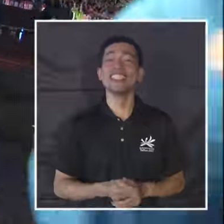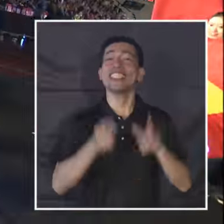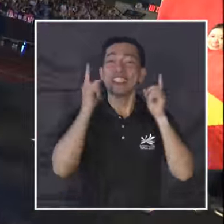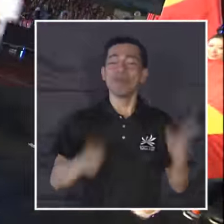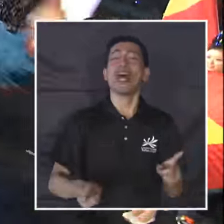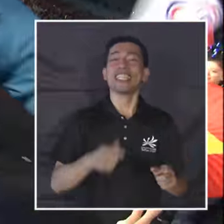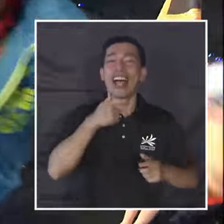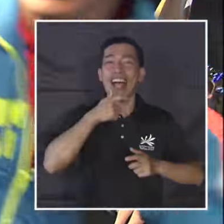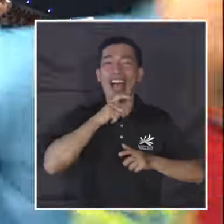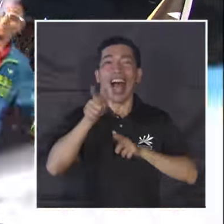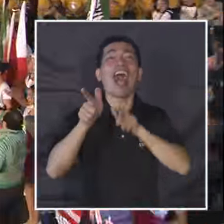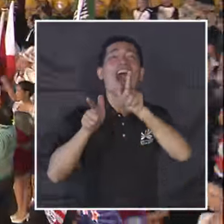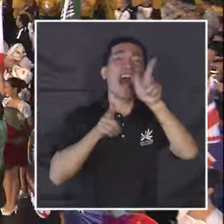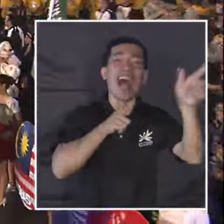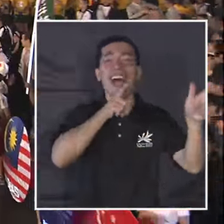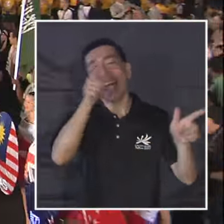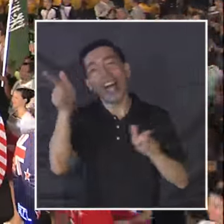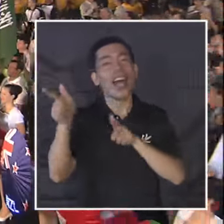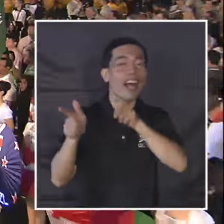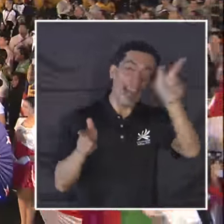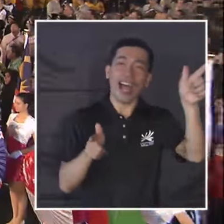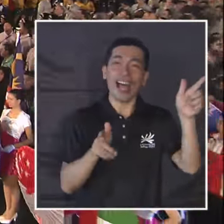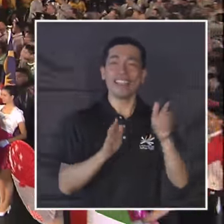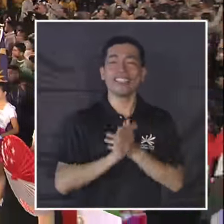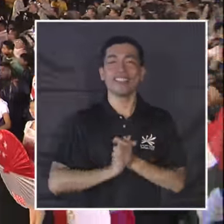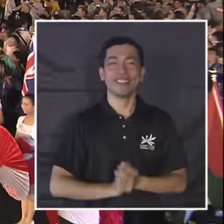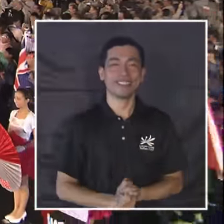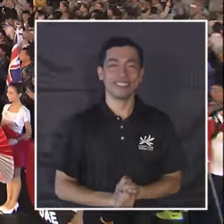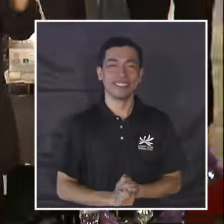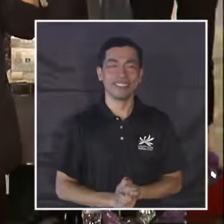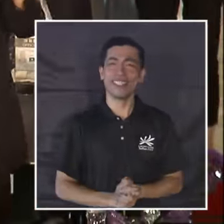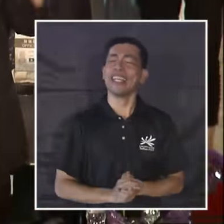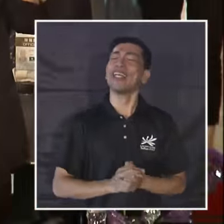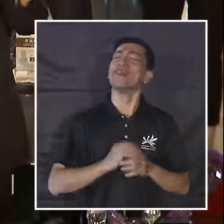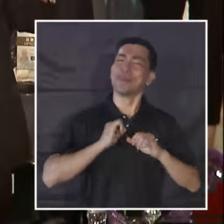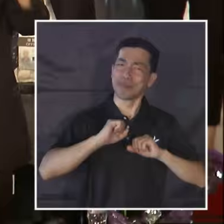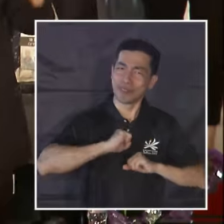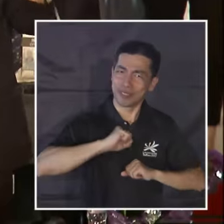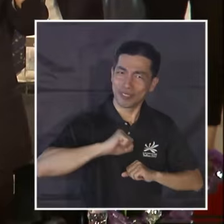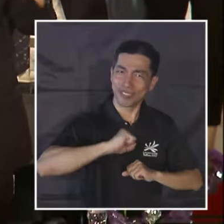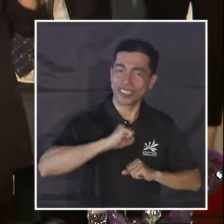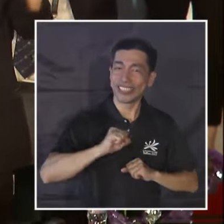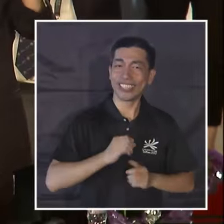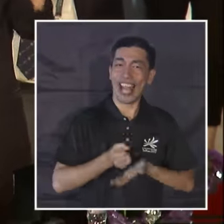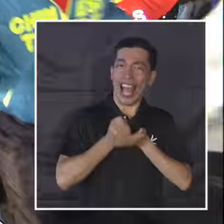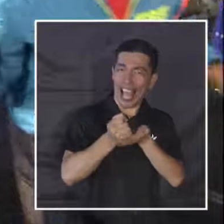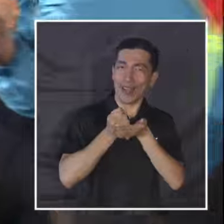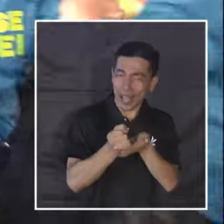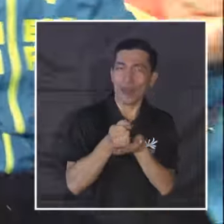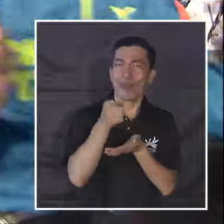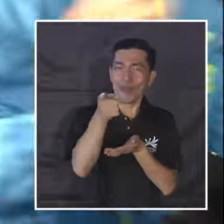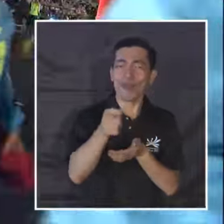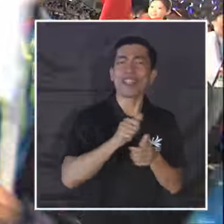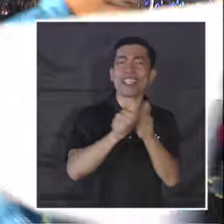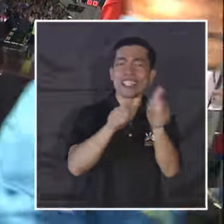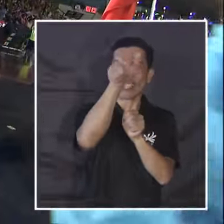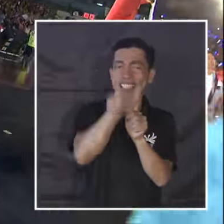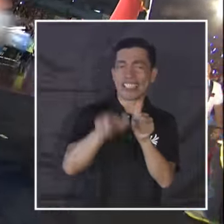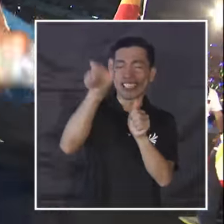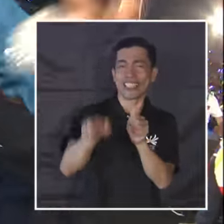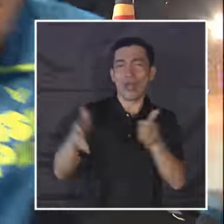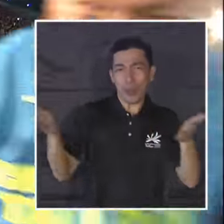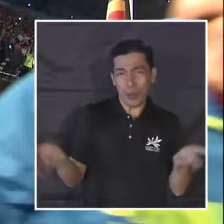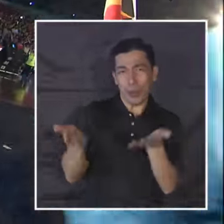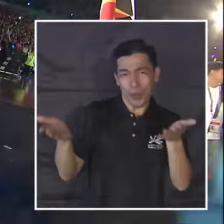候就要拿出 full power， 赶快为我们的选手们好好的打气一番，相